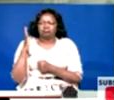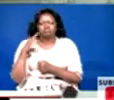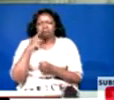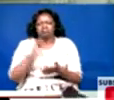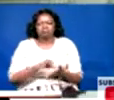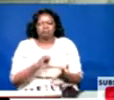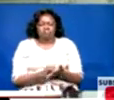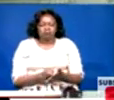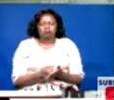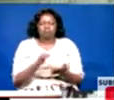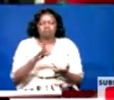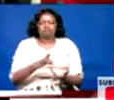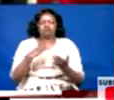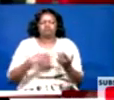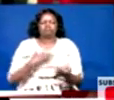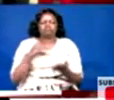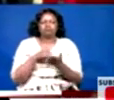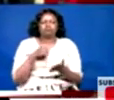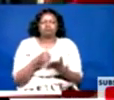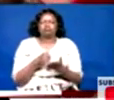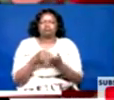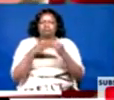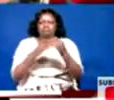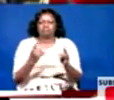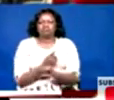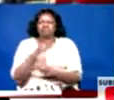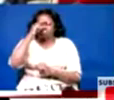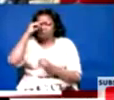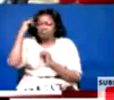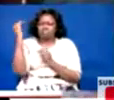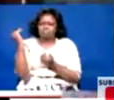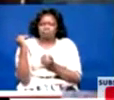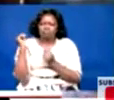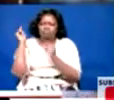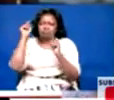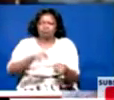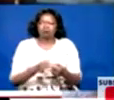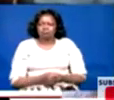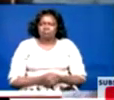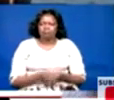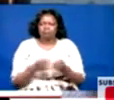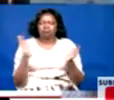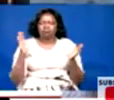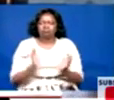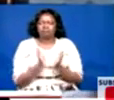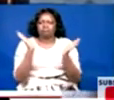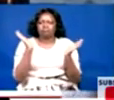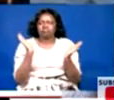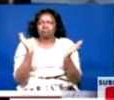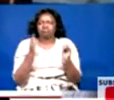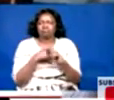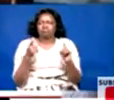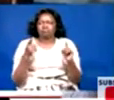wageni mashuhuri wakiwemo viongozi wa serikali mbalimbali wanatarajiwa kuhudhuria. It's open to the public. However,